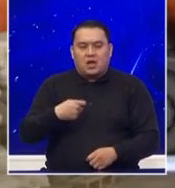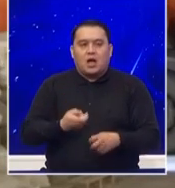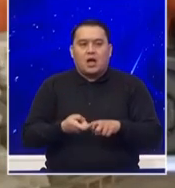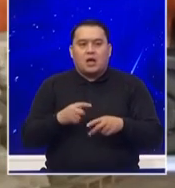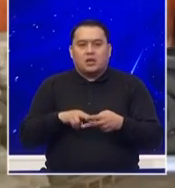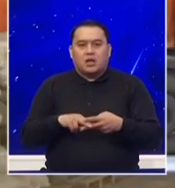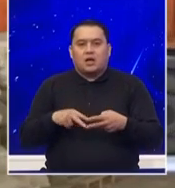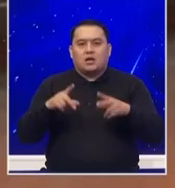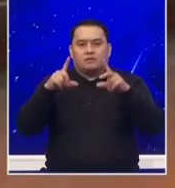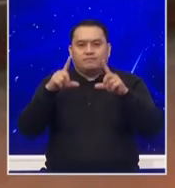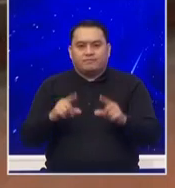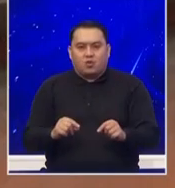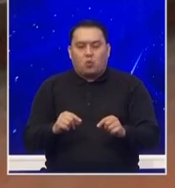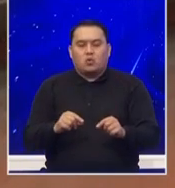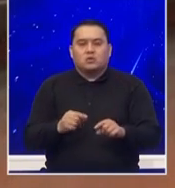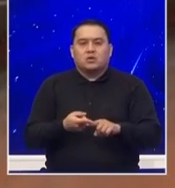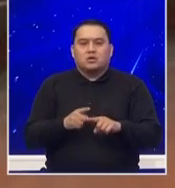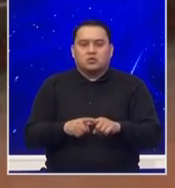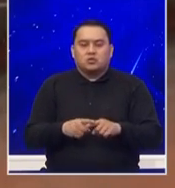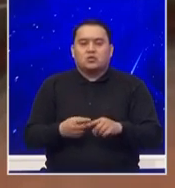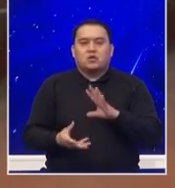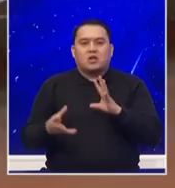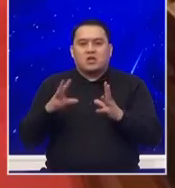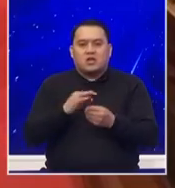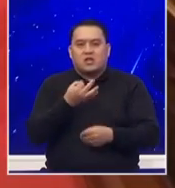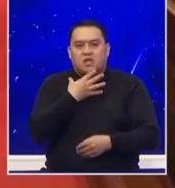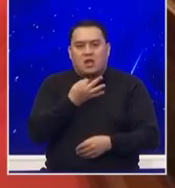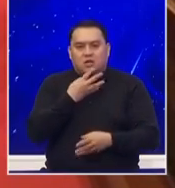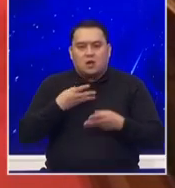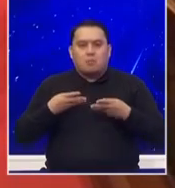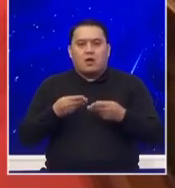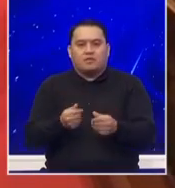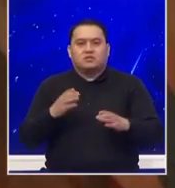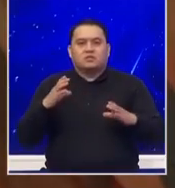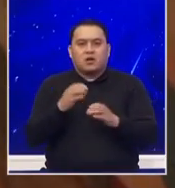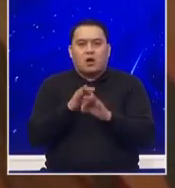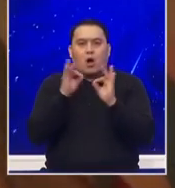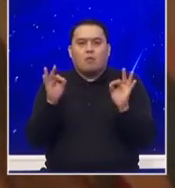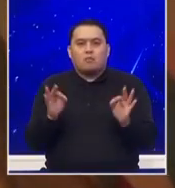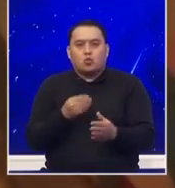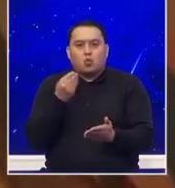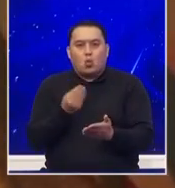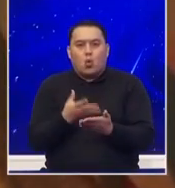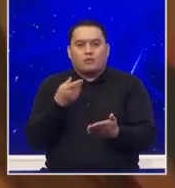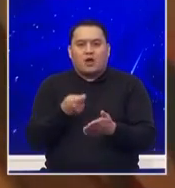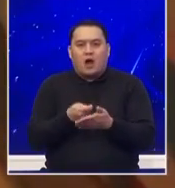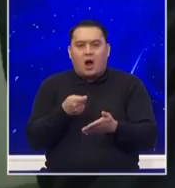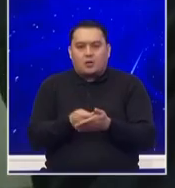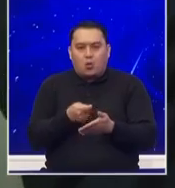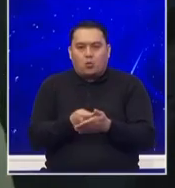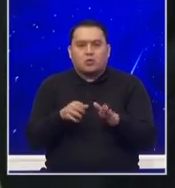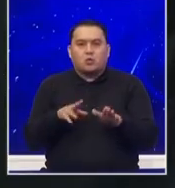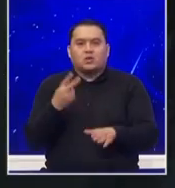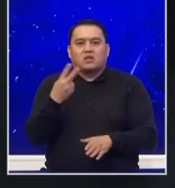привело к снижению поголовья птицы и, как следствие, яиц. Повлияло на уменьшение объемов и удорожание кормов. К примеру,